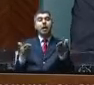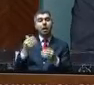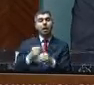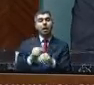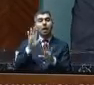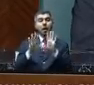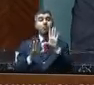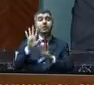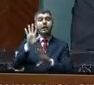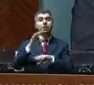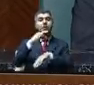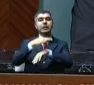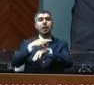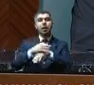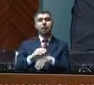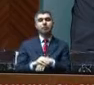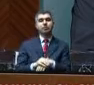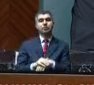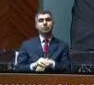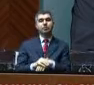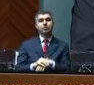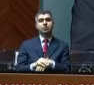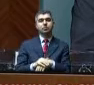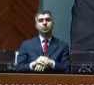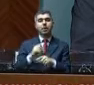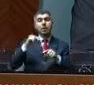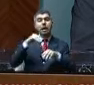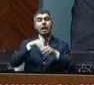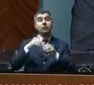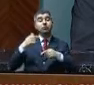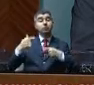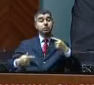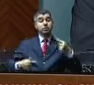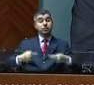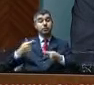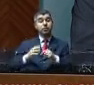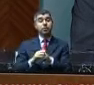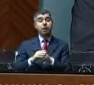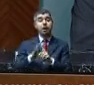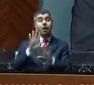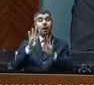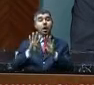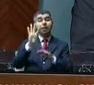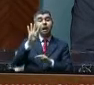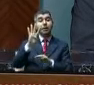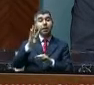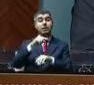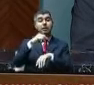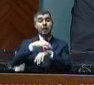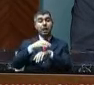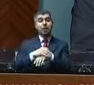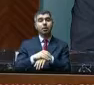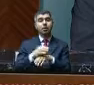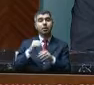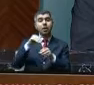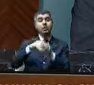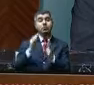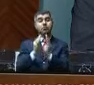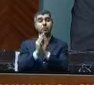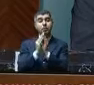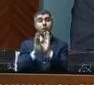والتعادلية 15 دقيقة، فريق الأصالة والمعاصرة 14 دقيقة، فريق العدالة والتنمية